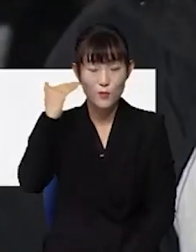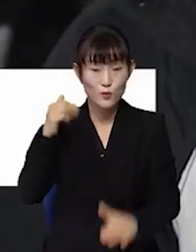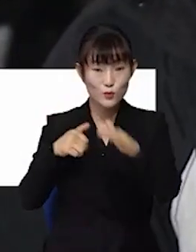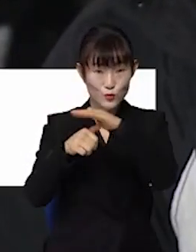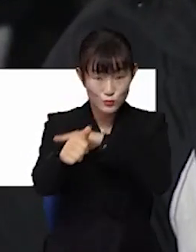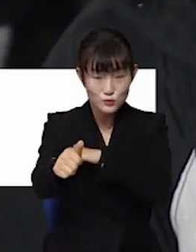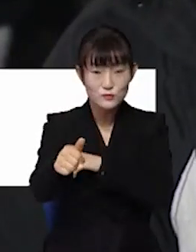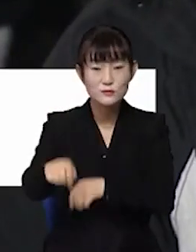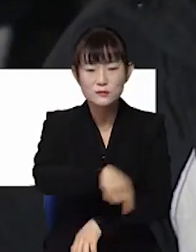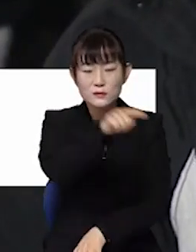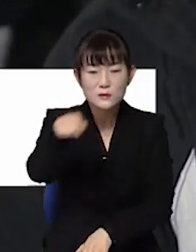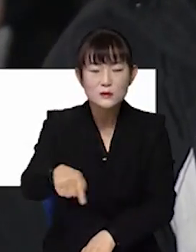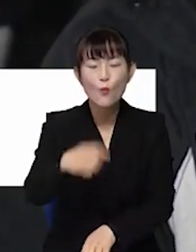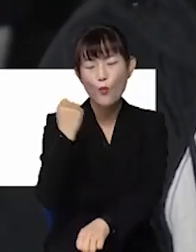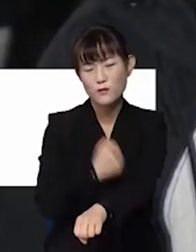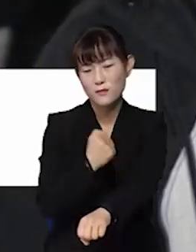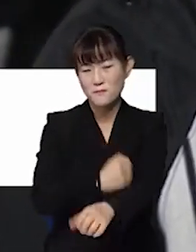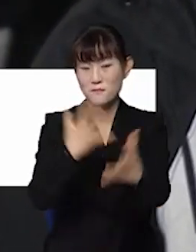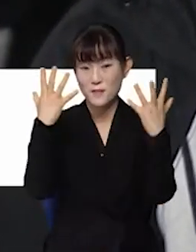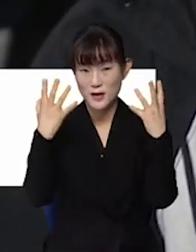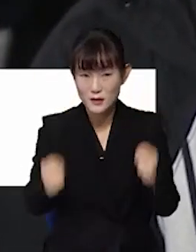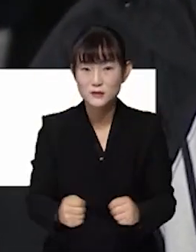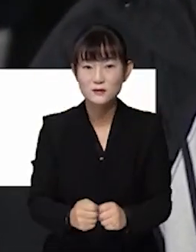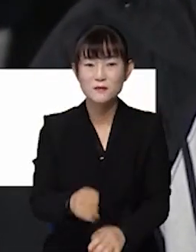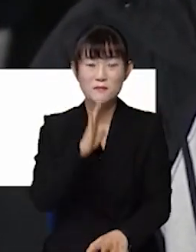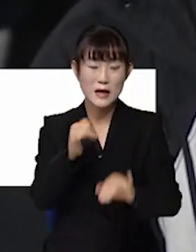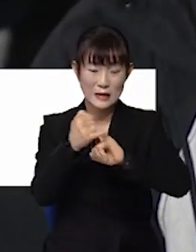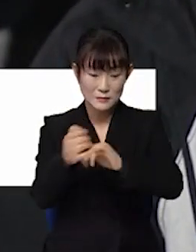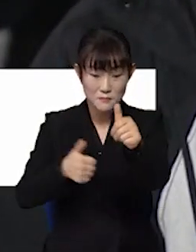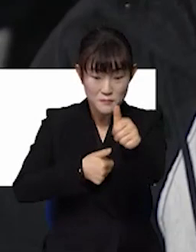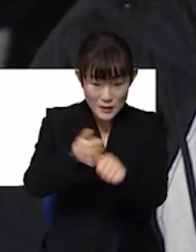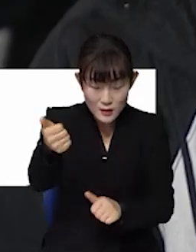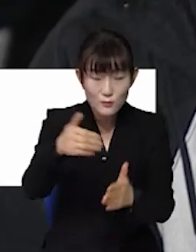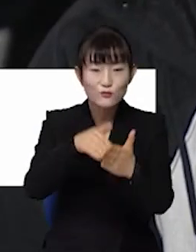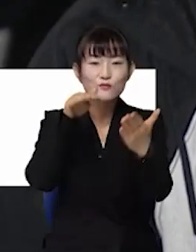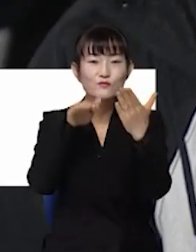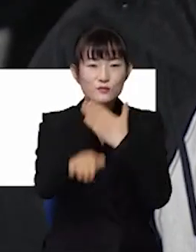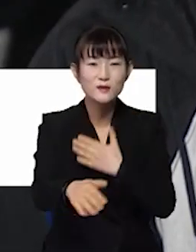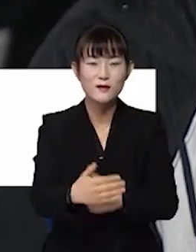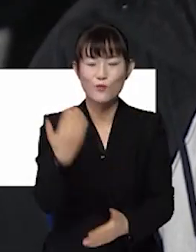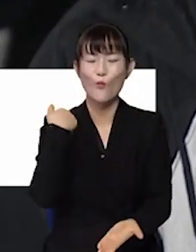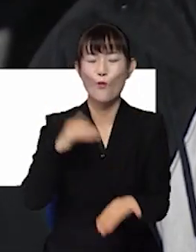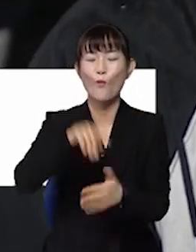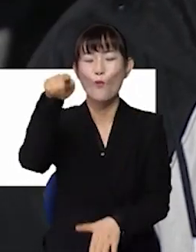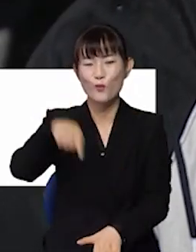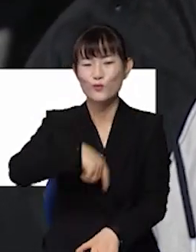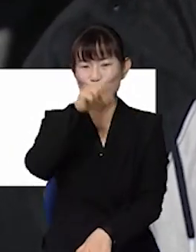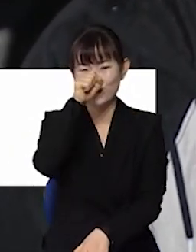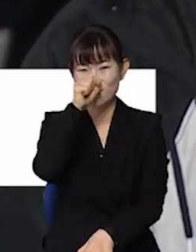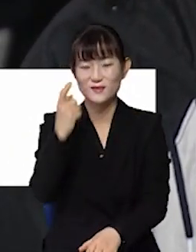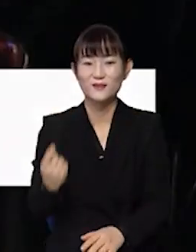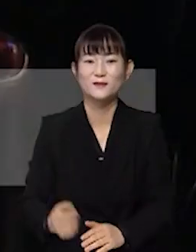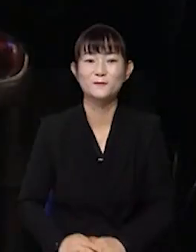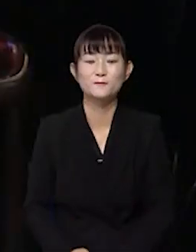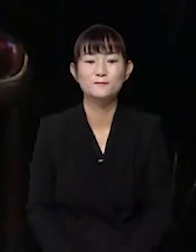선수들 정말 고생 많으셨고 꼭 이겨가지고 금이 완양했으면 좋겠습니다.